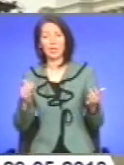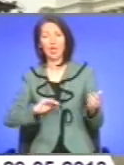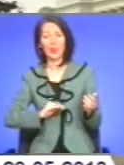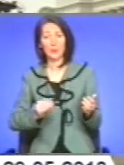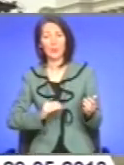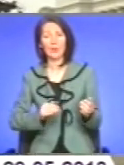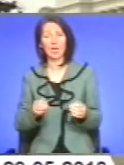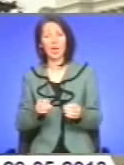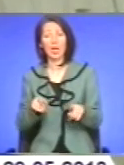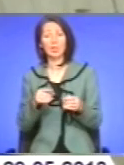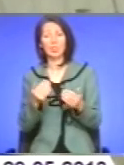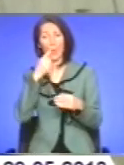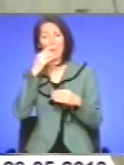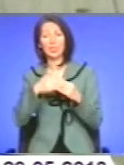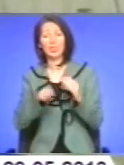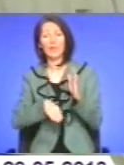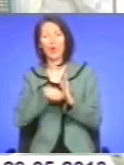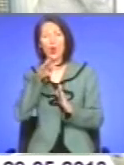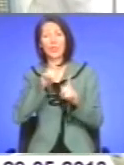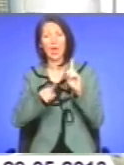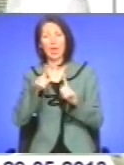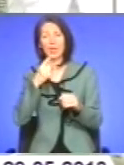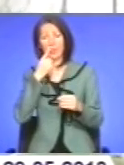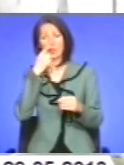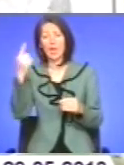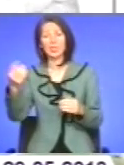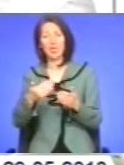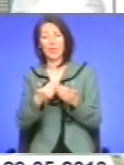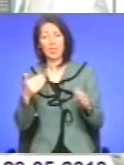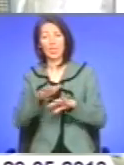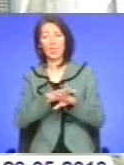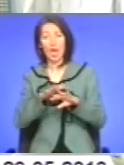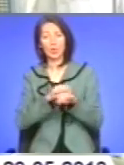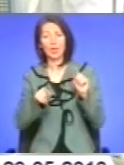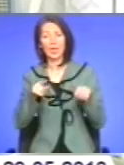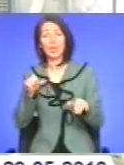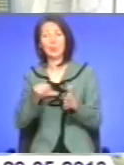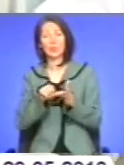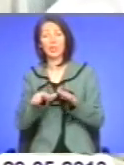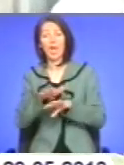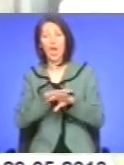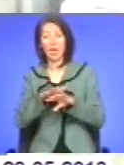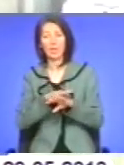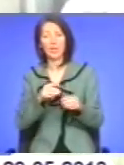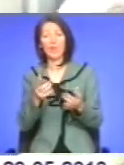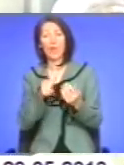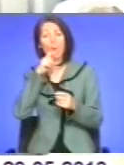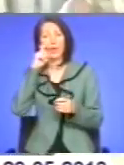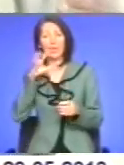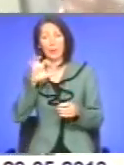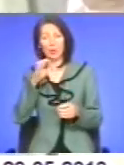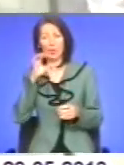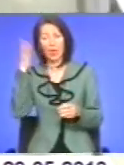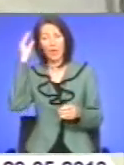Чим ближче до Верховної Ради, тим далі від народу. Деякі представники великих вітчизняних ринків, а їх в Україні 500, вважають, що їхніми інтересами після виборів